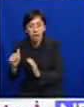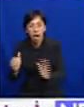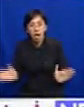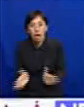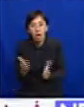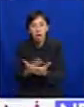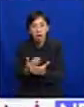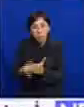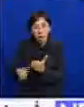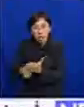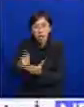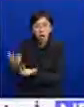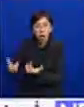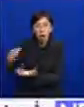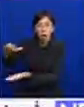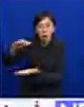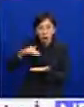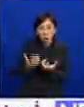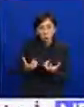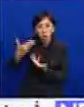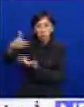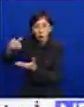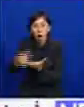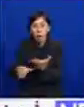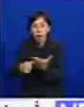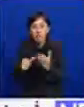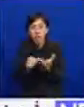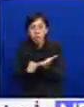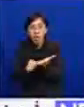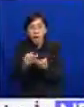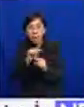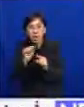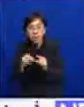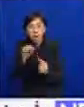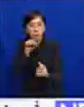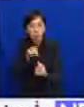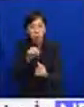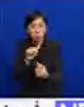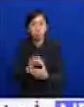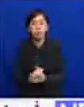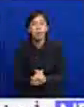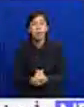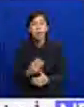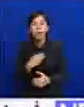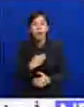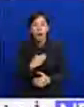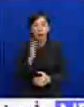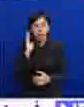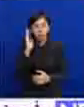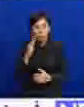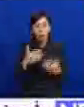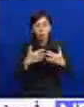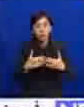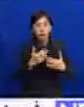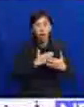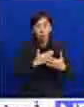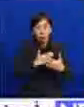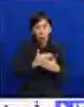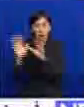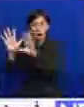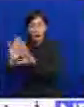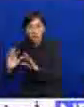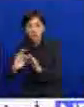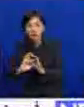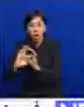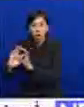ภาษีนำเข้าและส่งออกอัญญมณีให้เหมาะสมรวมทั้งให้ใช้โอกาสในการจัดงานครั้งนี้เชื่อมโยงอุตสาหกรรมอัญญมณีในระดับอาเซียนเพื่อผลัก